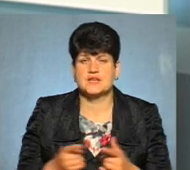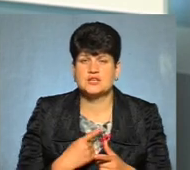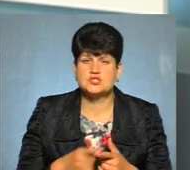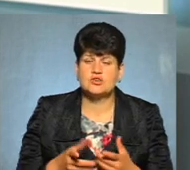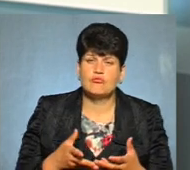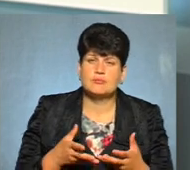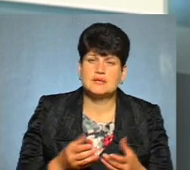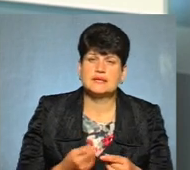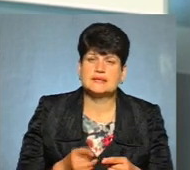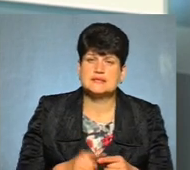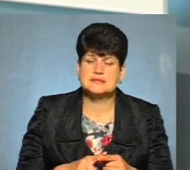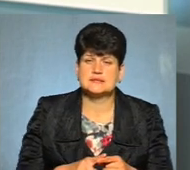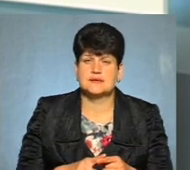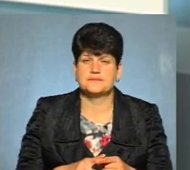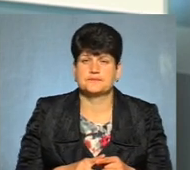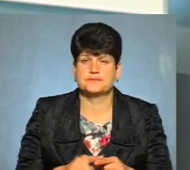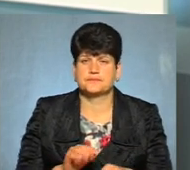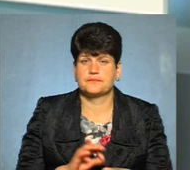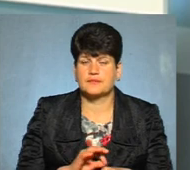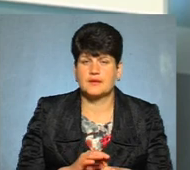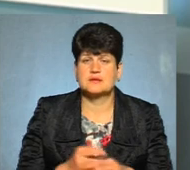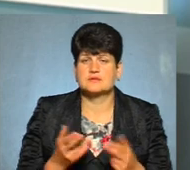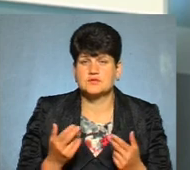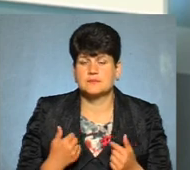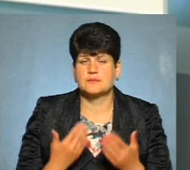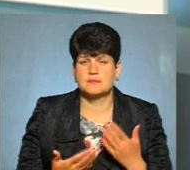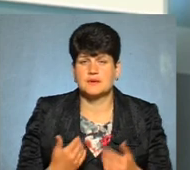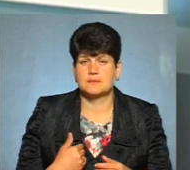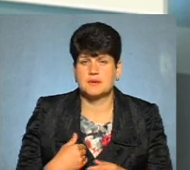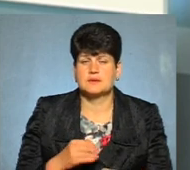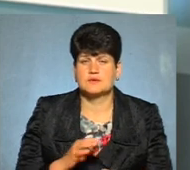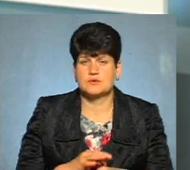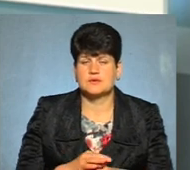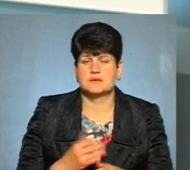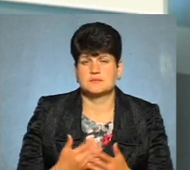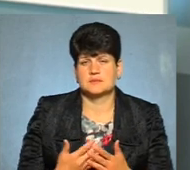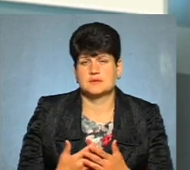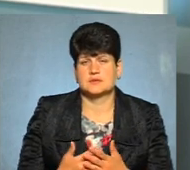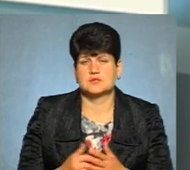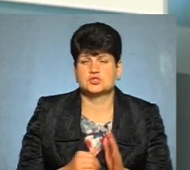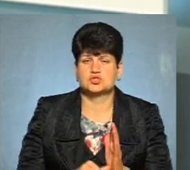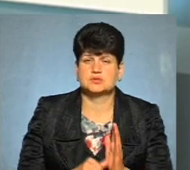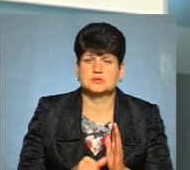це на перебіг? Звичайно, якби ми перехворіли, скажімо, десь приблизно